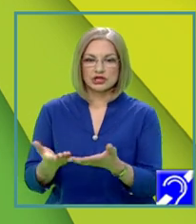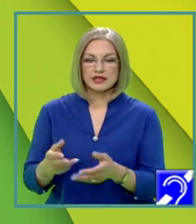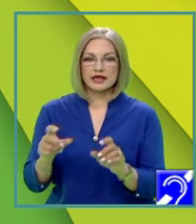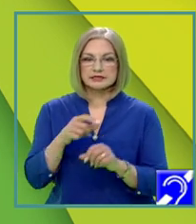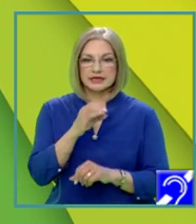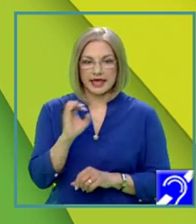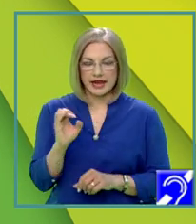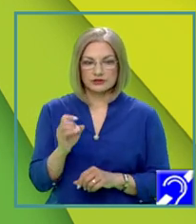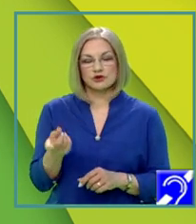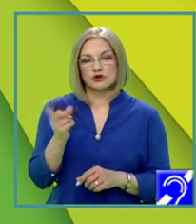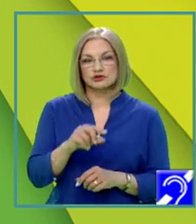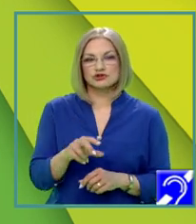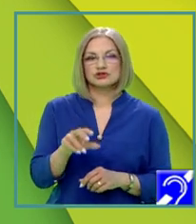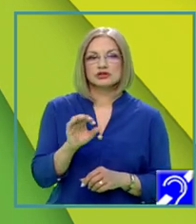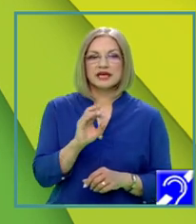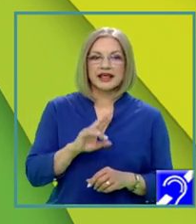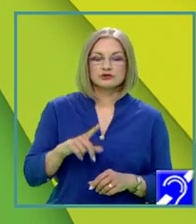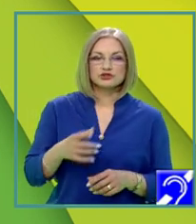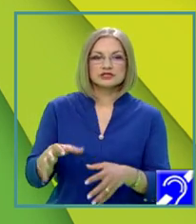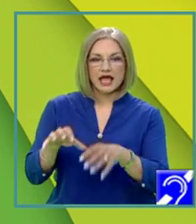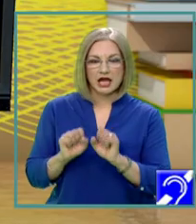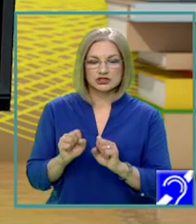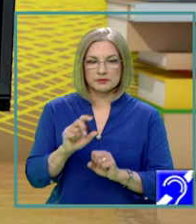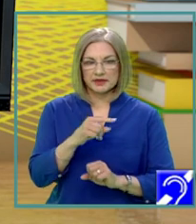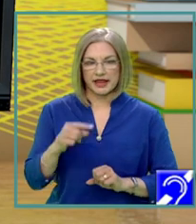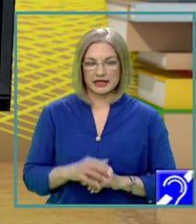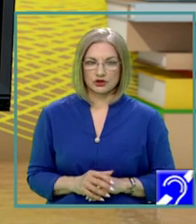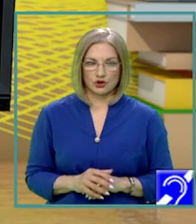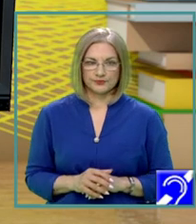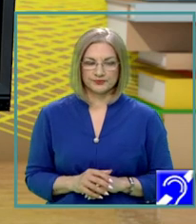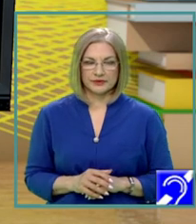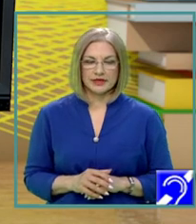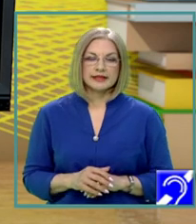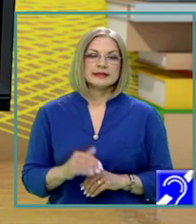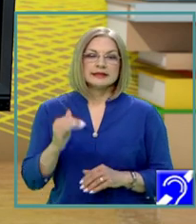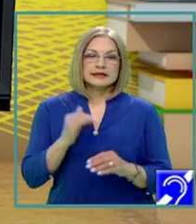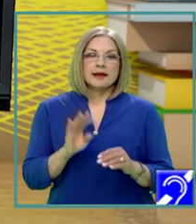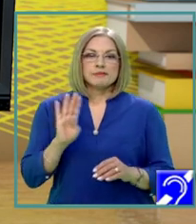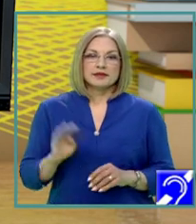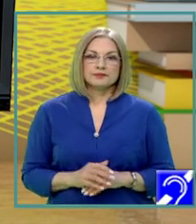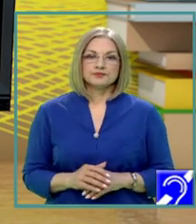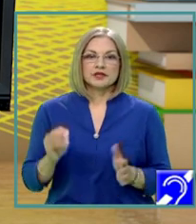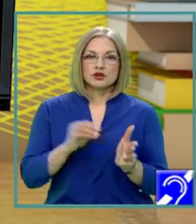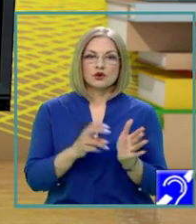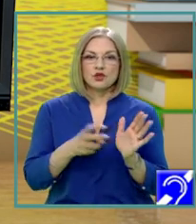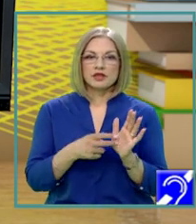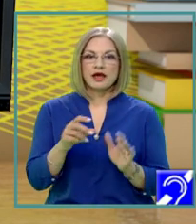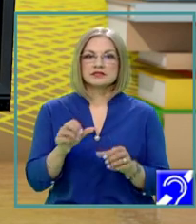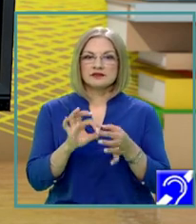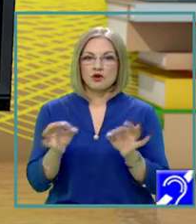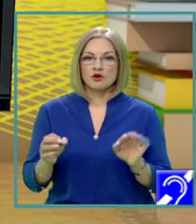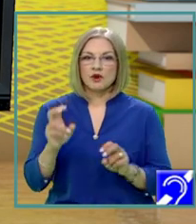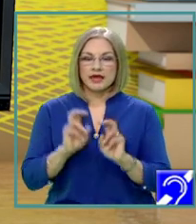este sunt care o specie chinuitor accepta electroni subpunctul b Notați formula chimică a substanței cu rol de agent